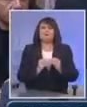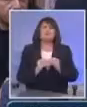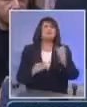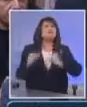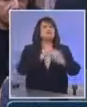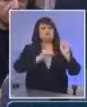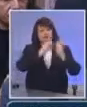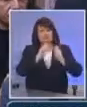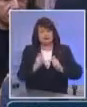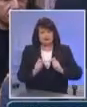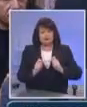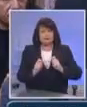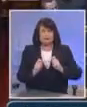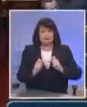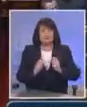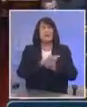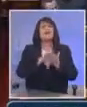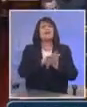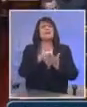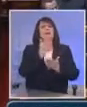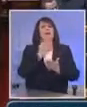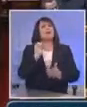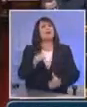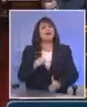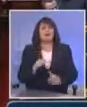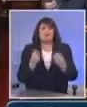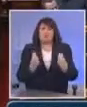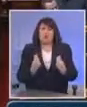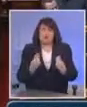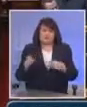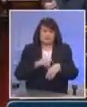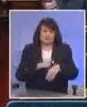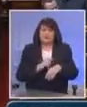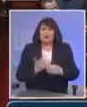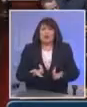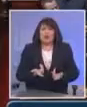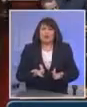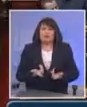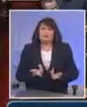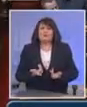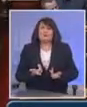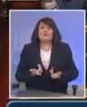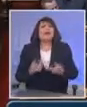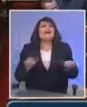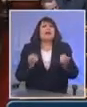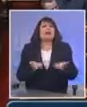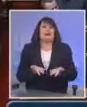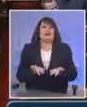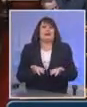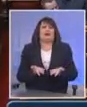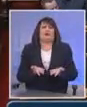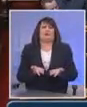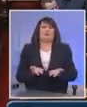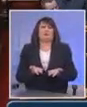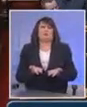αλλαγές οι οποίες θα γίνουν στο μάθημα των θρησκευτικών, πώς είναι δυνατόν τώρα να γίνει αυτό το πράγμα και